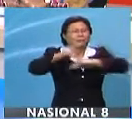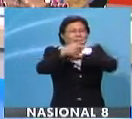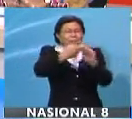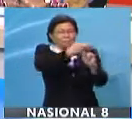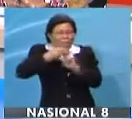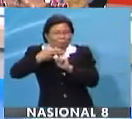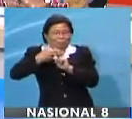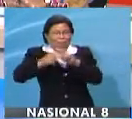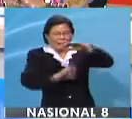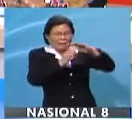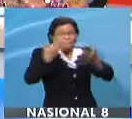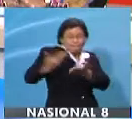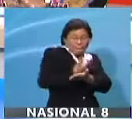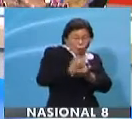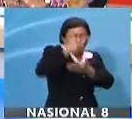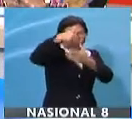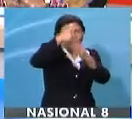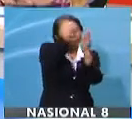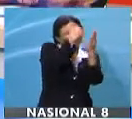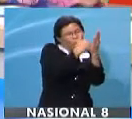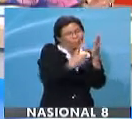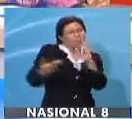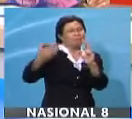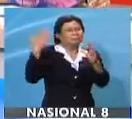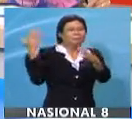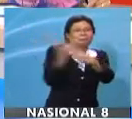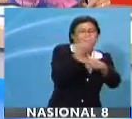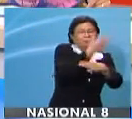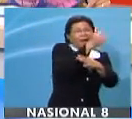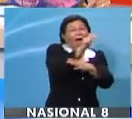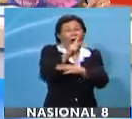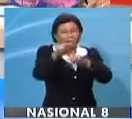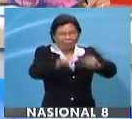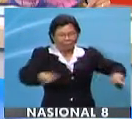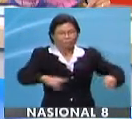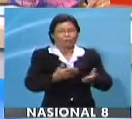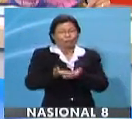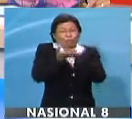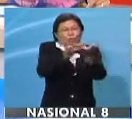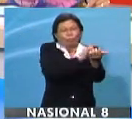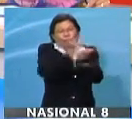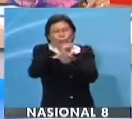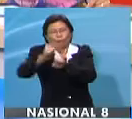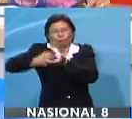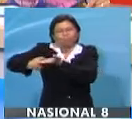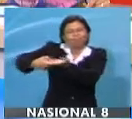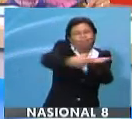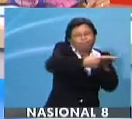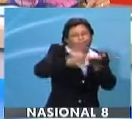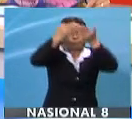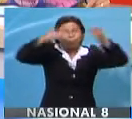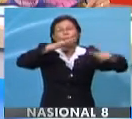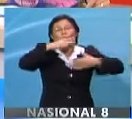penculikan sebagai elemen terbaru dalam senarai pencabulan hak kanak-kanak. Resolusi diluluskan dalam debat terbuka di Ibu